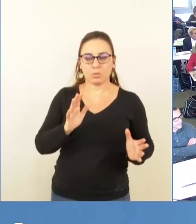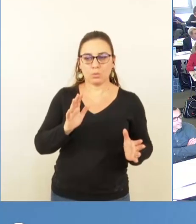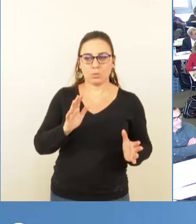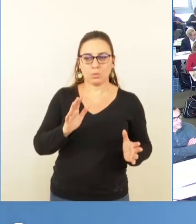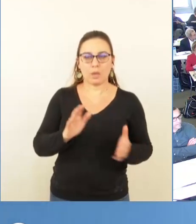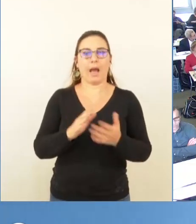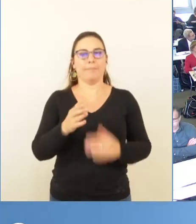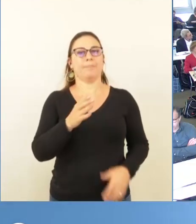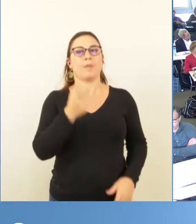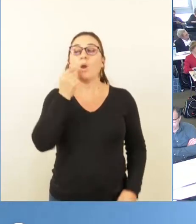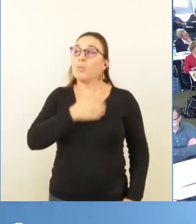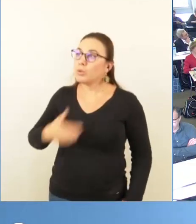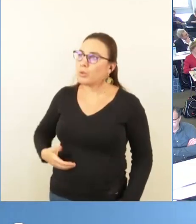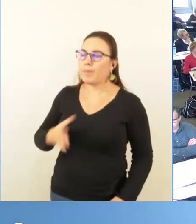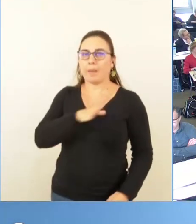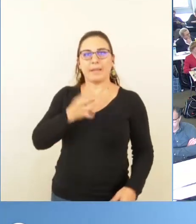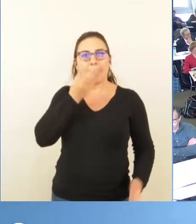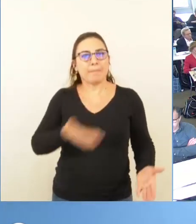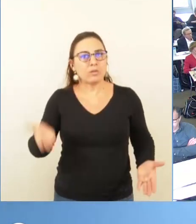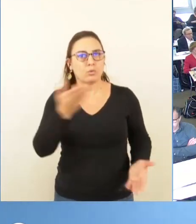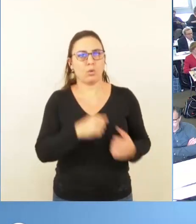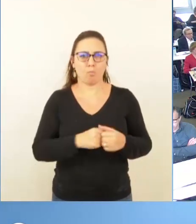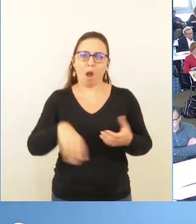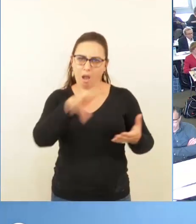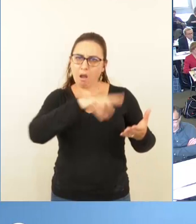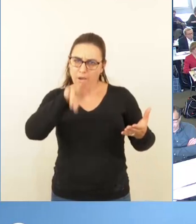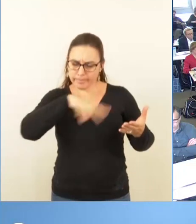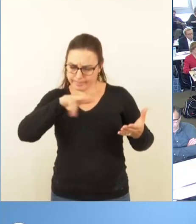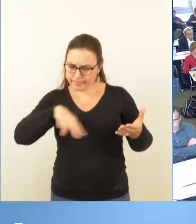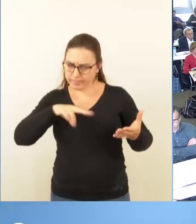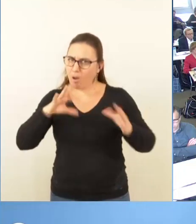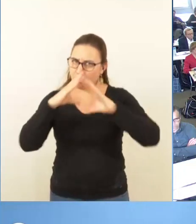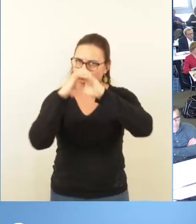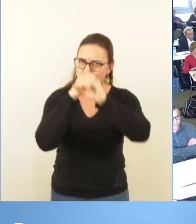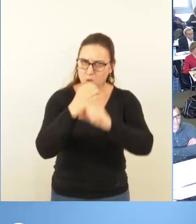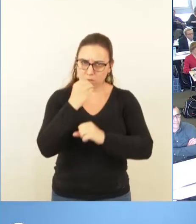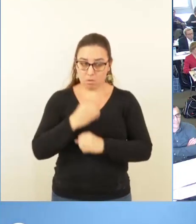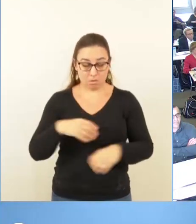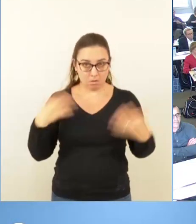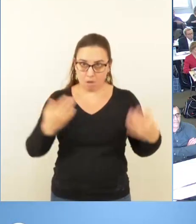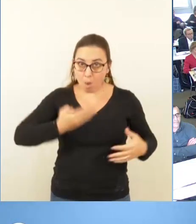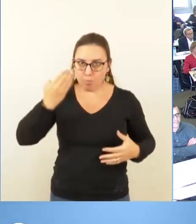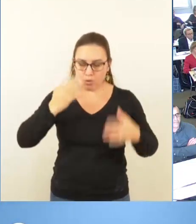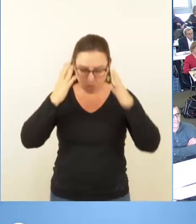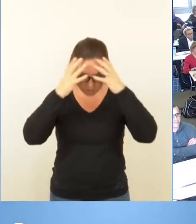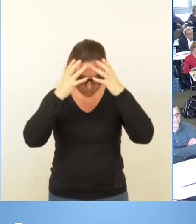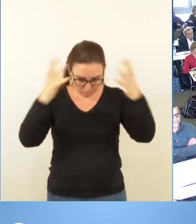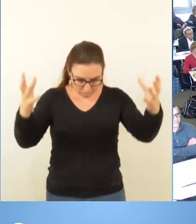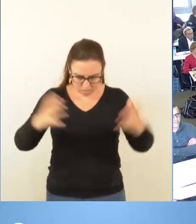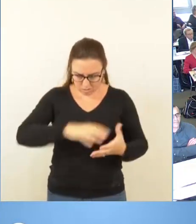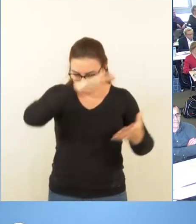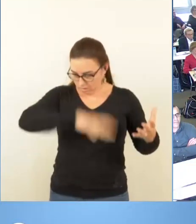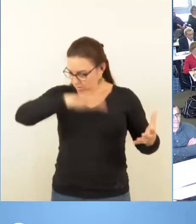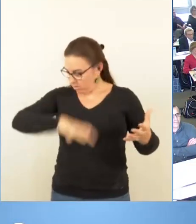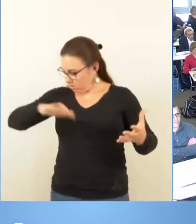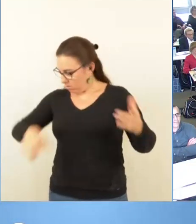Monsieur le Maire Mesdames Messieurs j'ai lu avec attention cette délibération et de l'attention il en fallait pour s'y retrouver dans les méandres